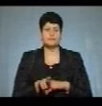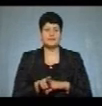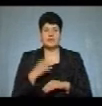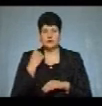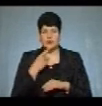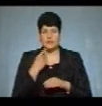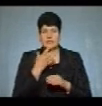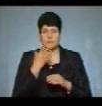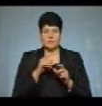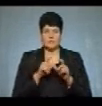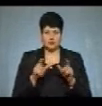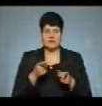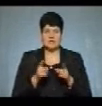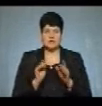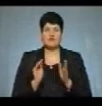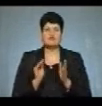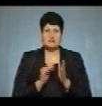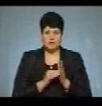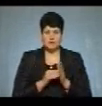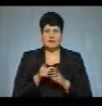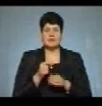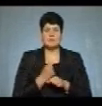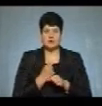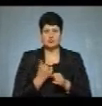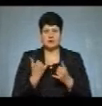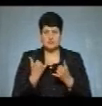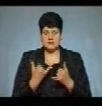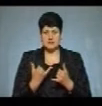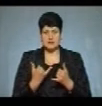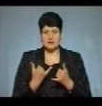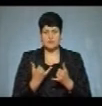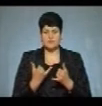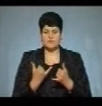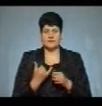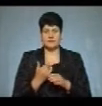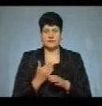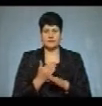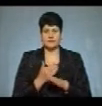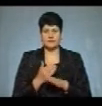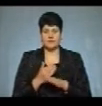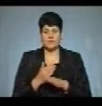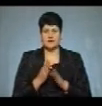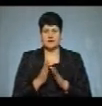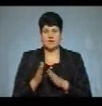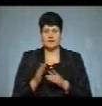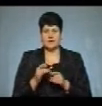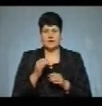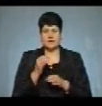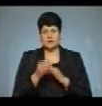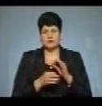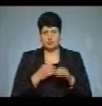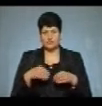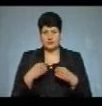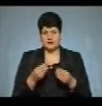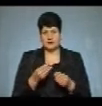індивідуальний тепловий пункт дійсно встановлений. Він працює зараз в пусконаглагоджувальному режимі і круглодобово подає гарячу воду в